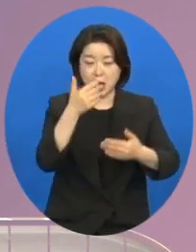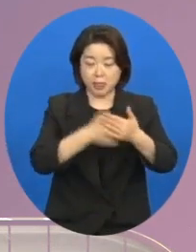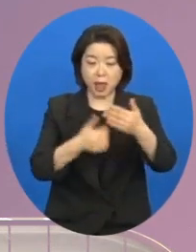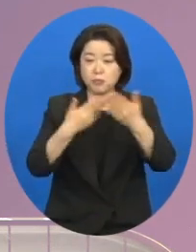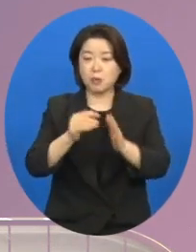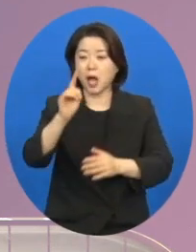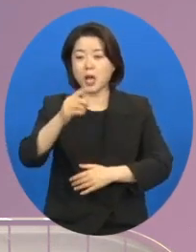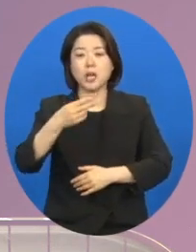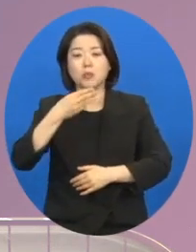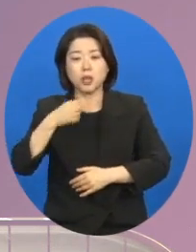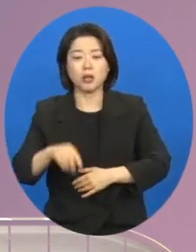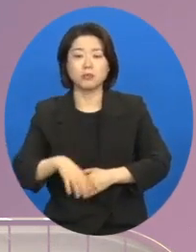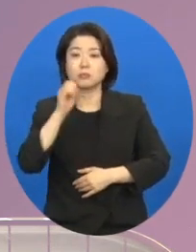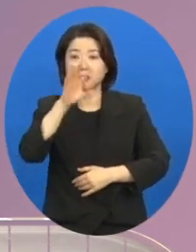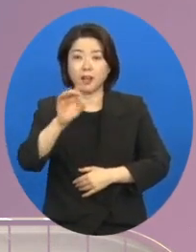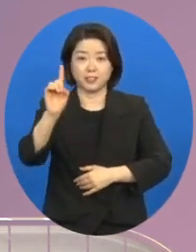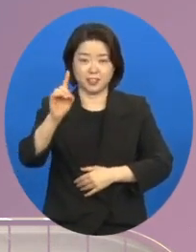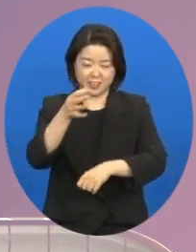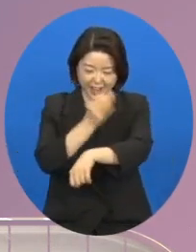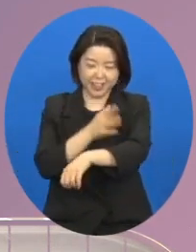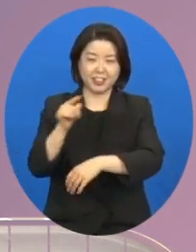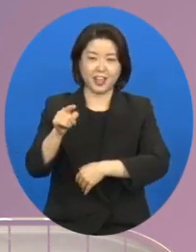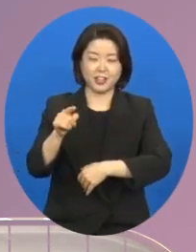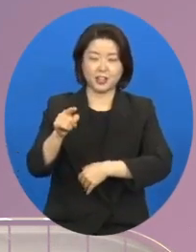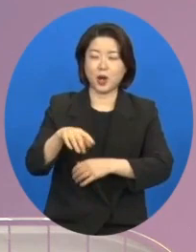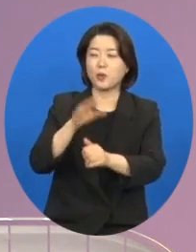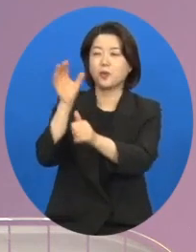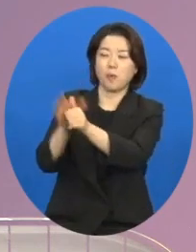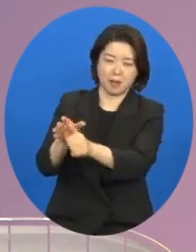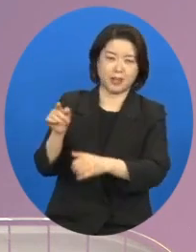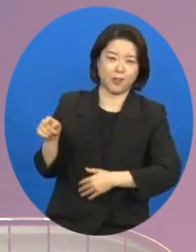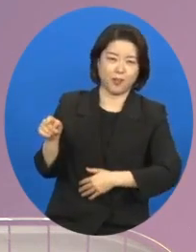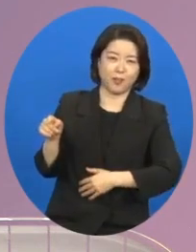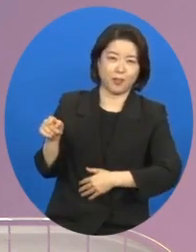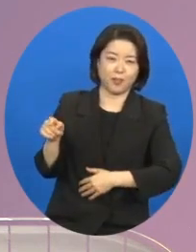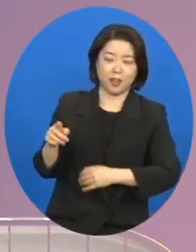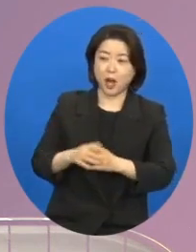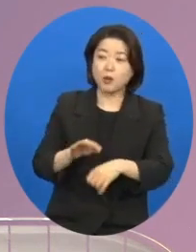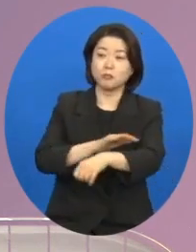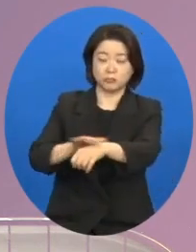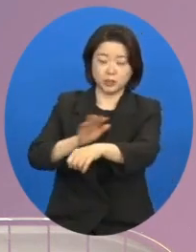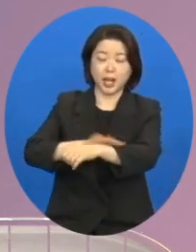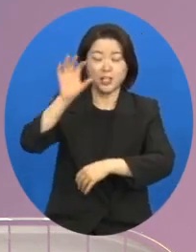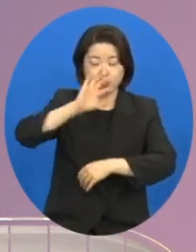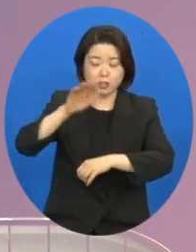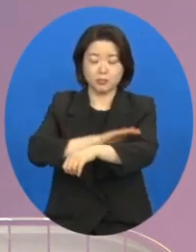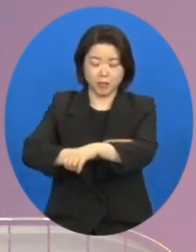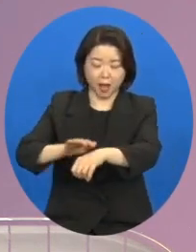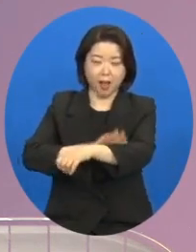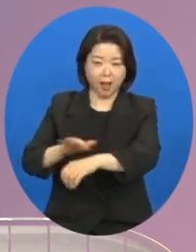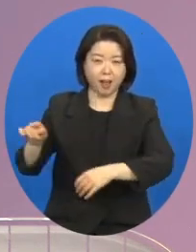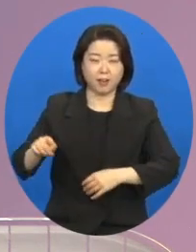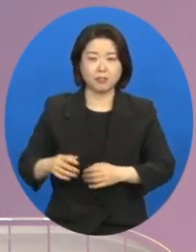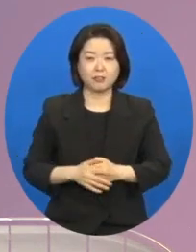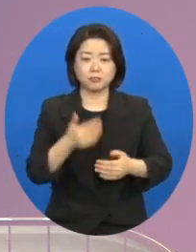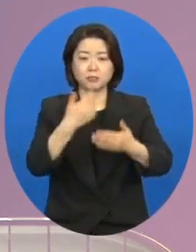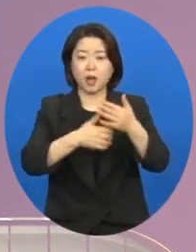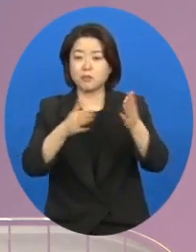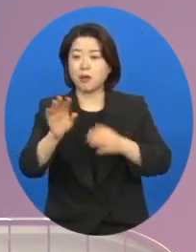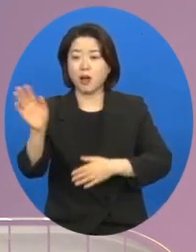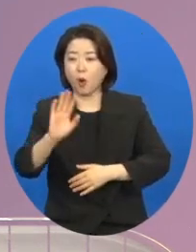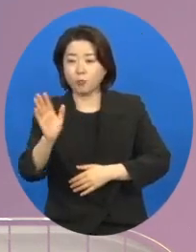굉장히 간단하기 때문에 아마 이거 할 수 있을 거다 맡겼습니다. 잘했어요. 연습을 잘했습니다. 그날이